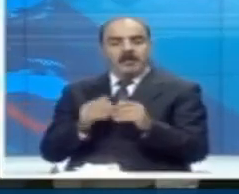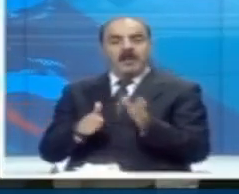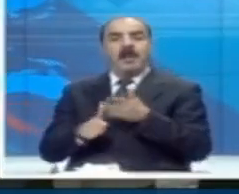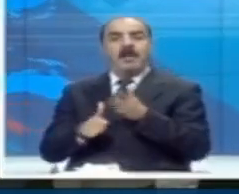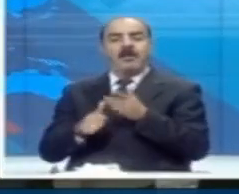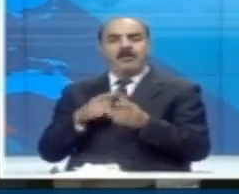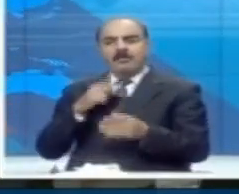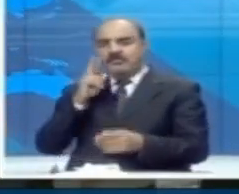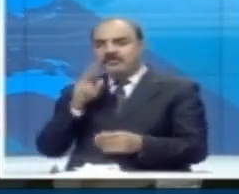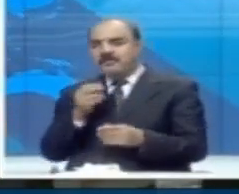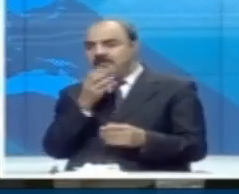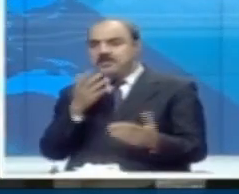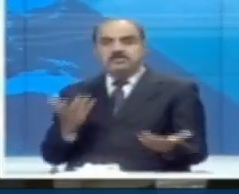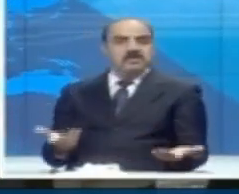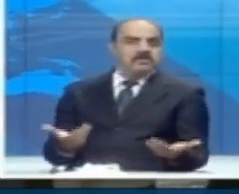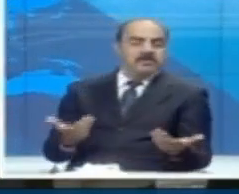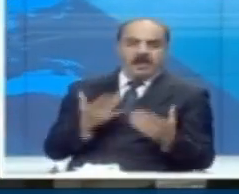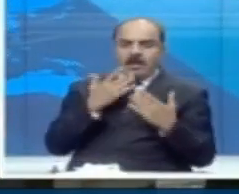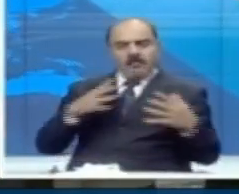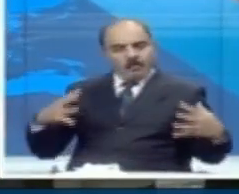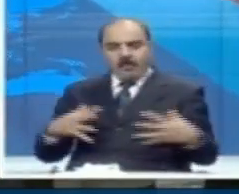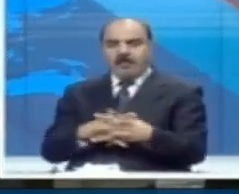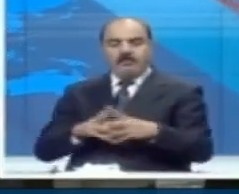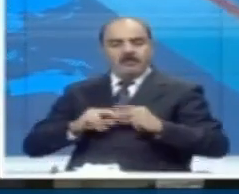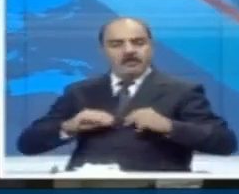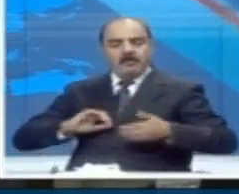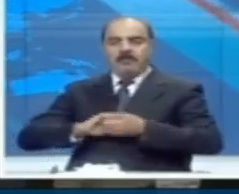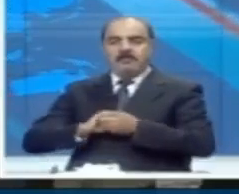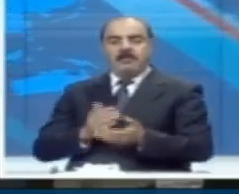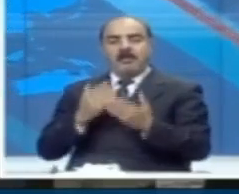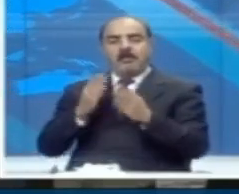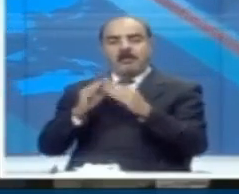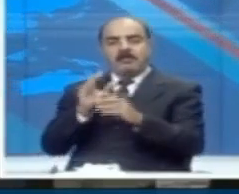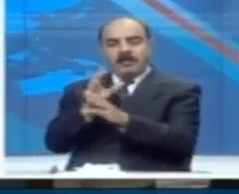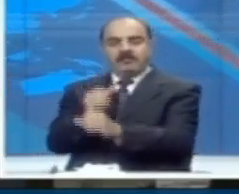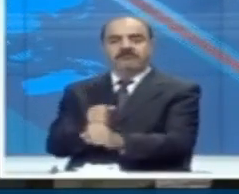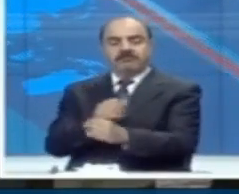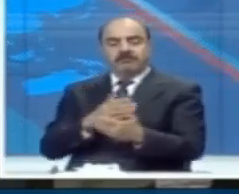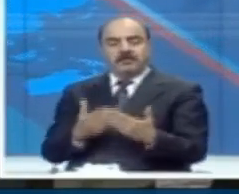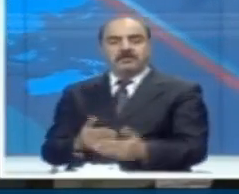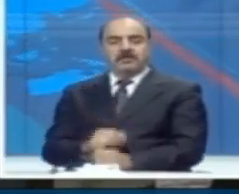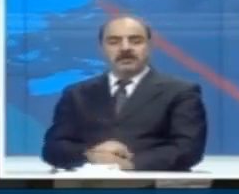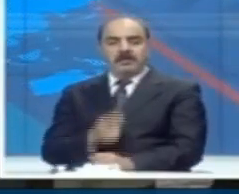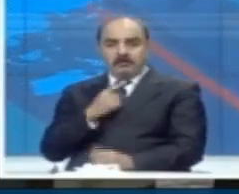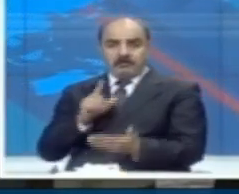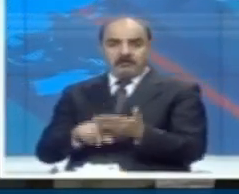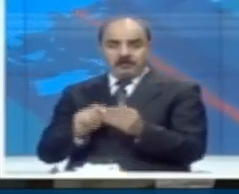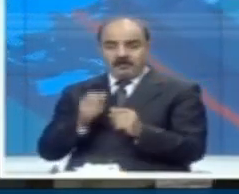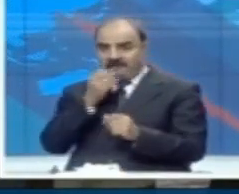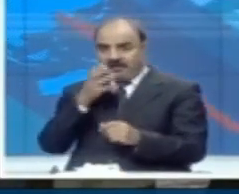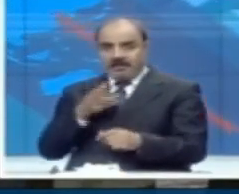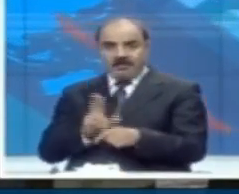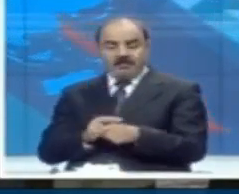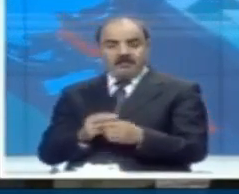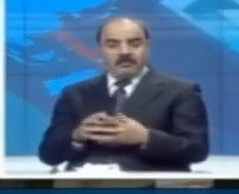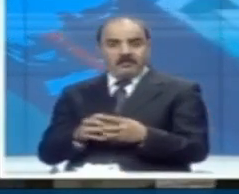عمرك ما تعرف عيد مين عند مين، كلنا مع بعض متجمعين وربنا يحفظ مصر. وفي الحقيقة إن كان العيد